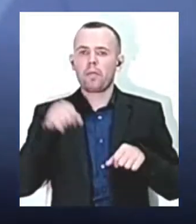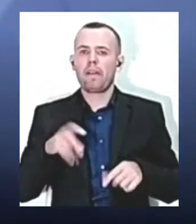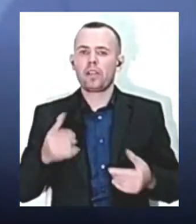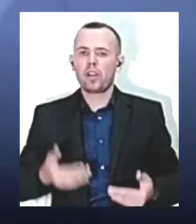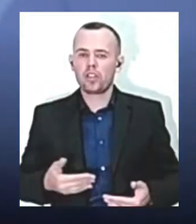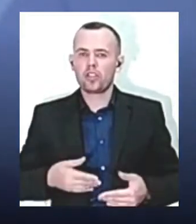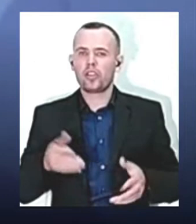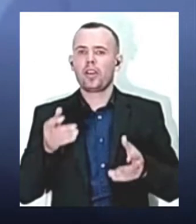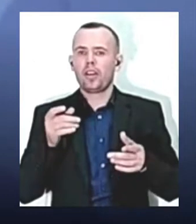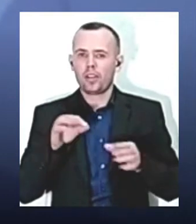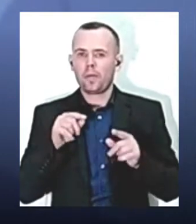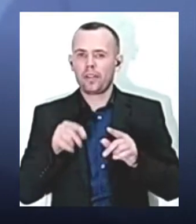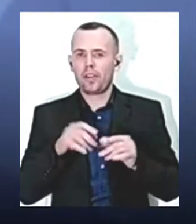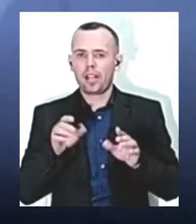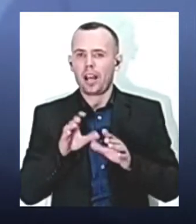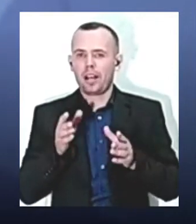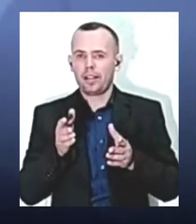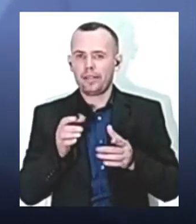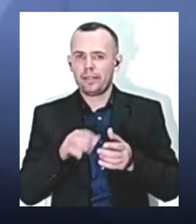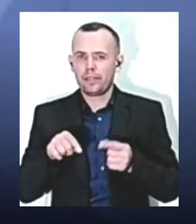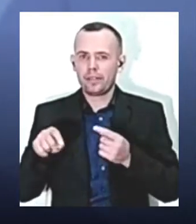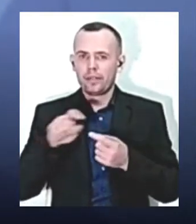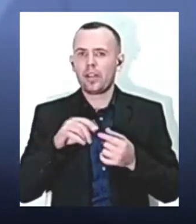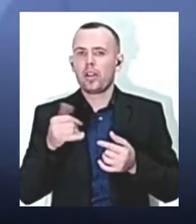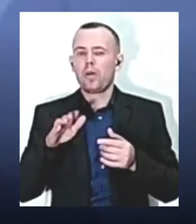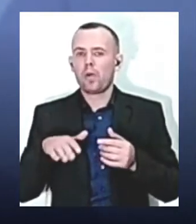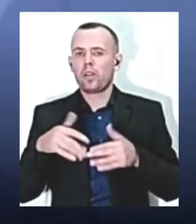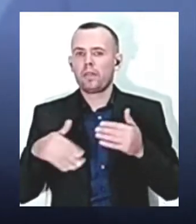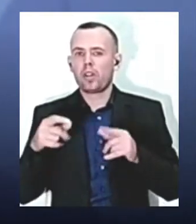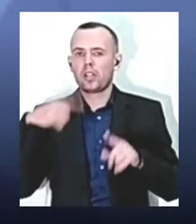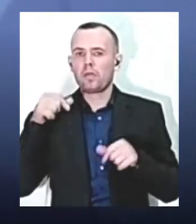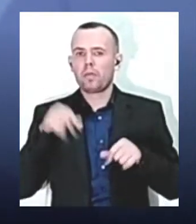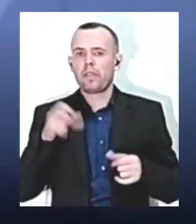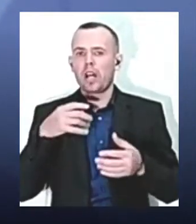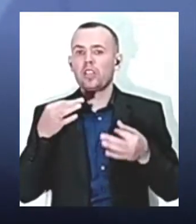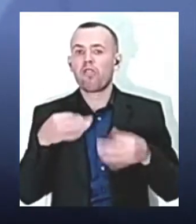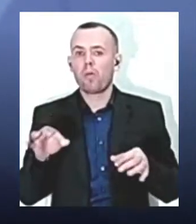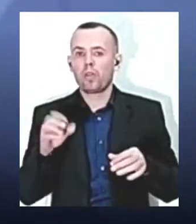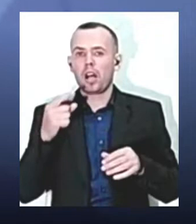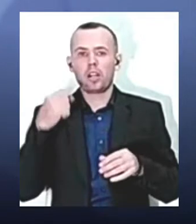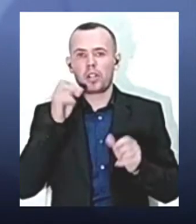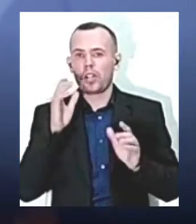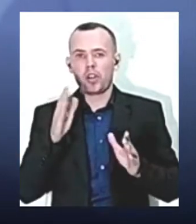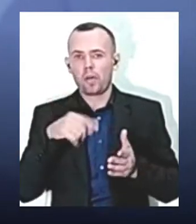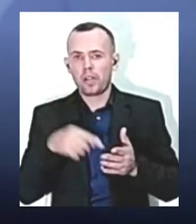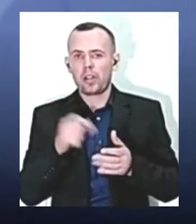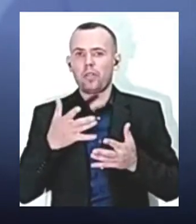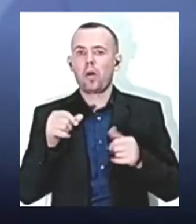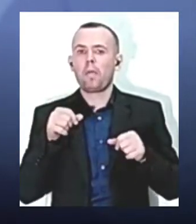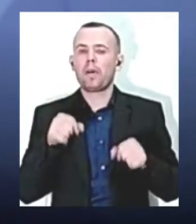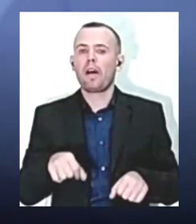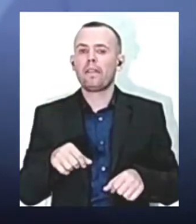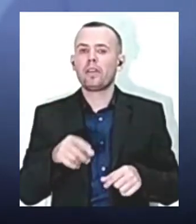така соціалка, так. І потім йде наступне право на свободу і особисту недоторканність, це, наприклад, право не бути свавільно